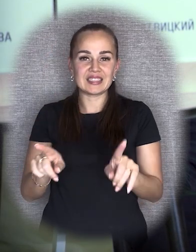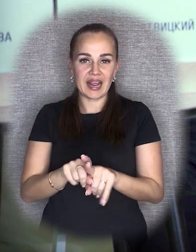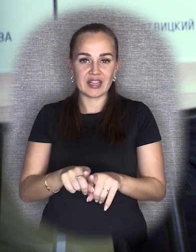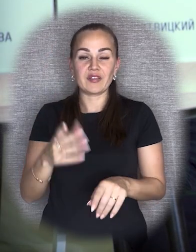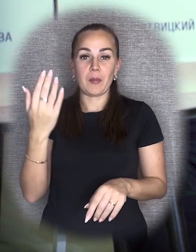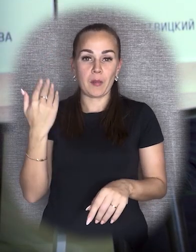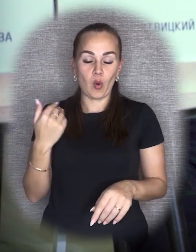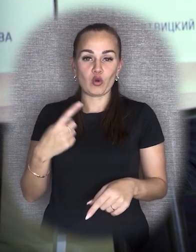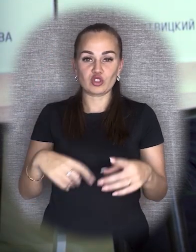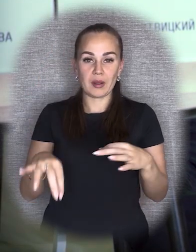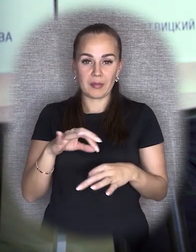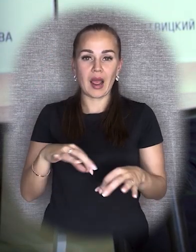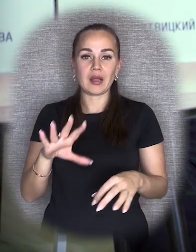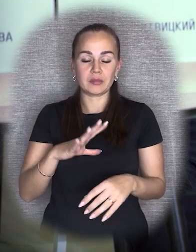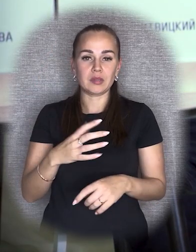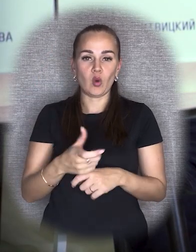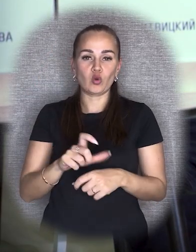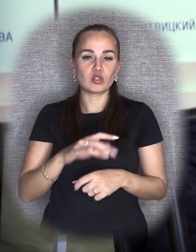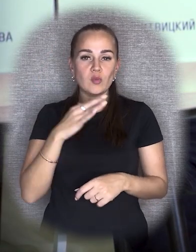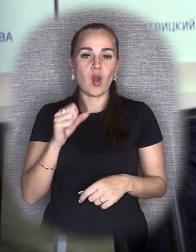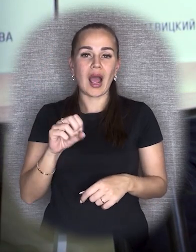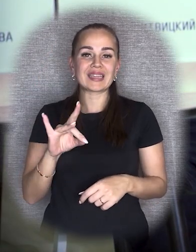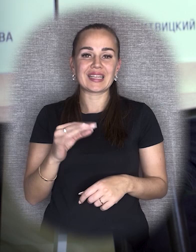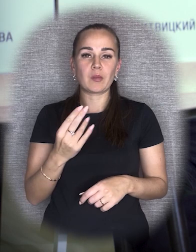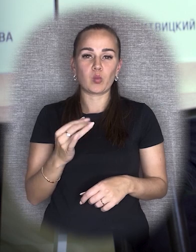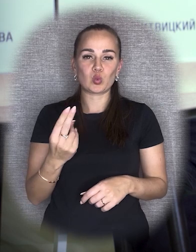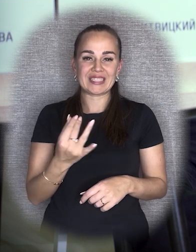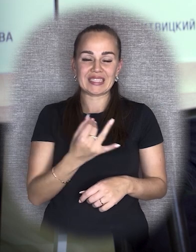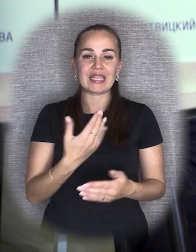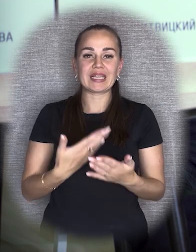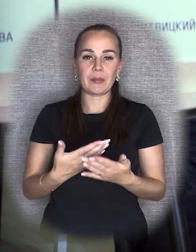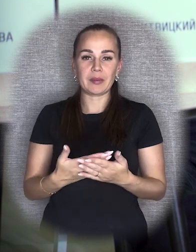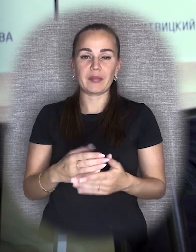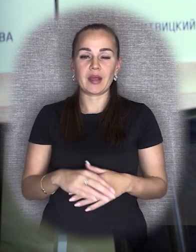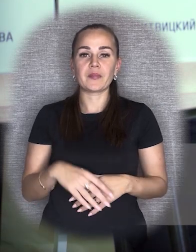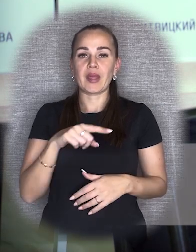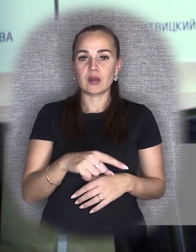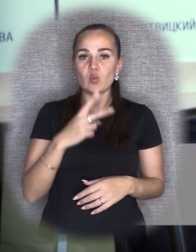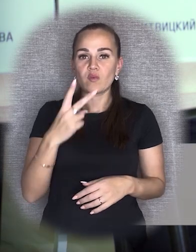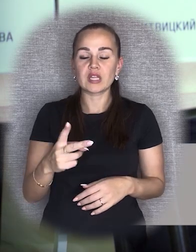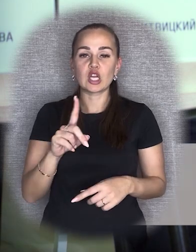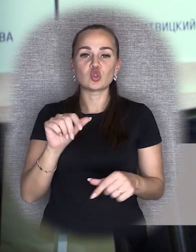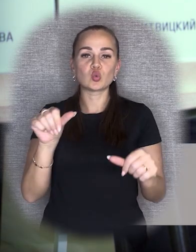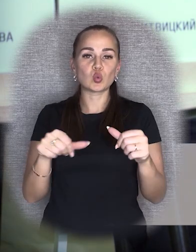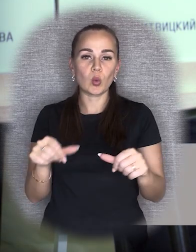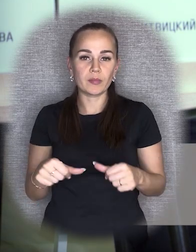действительно произошло ряд переатрибуций. В том числе, например, мы установили, что скульптура